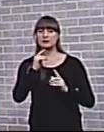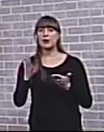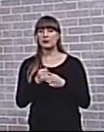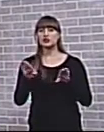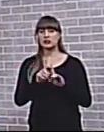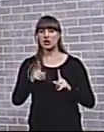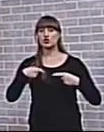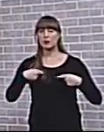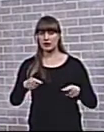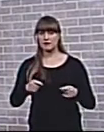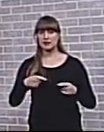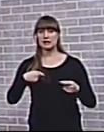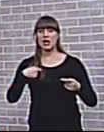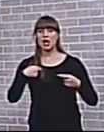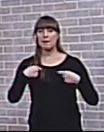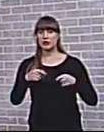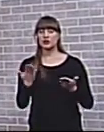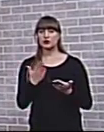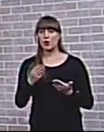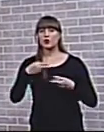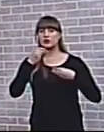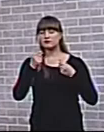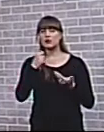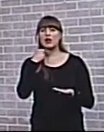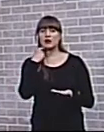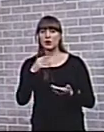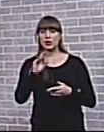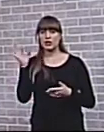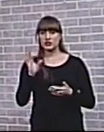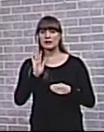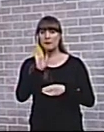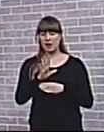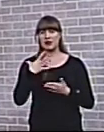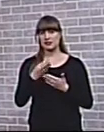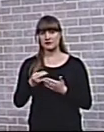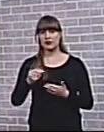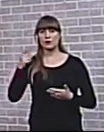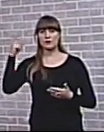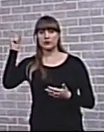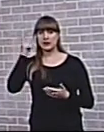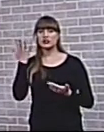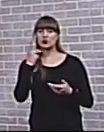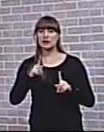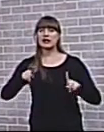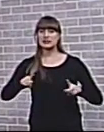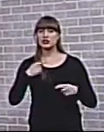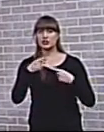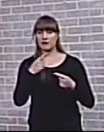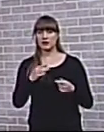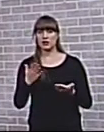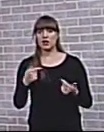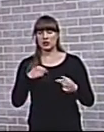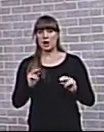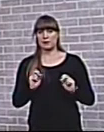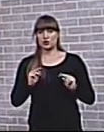так, что продавец продает какой-то контрафакт на алкоголь, часто по команде своего хозяина, но когда его задерживают, он говорит, ну а я тут при чем,